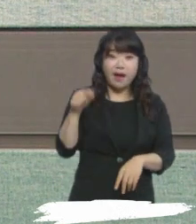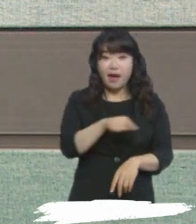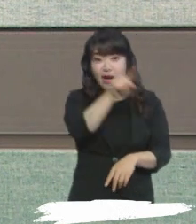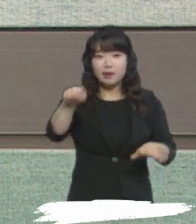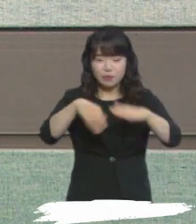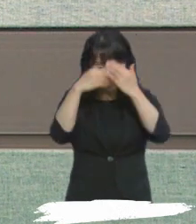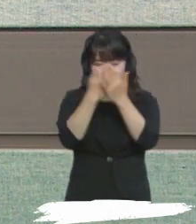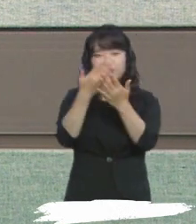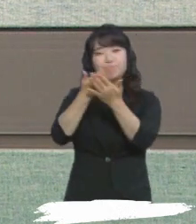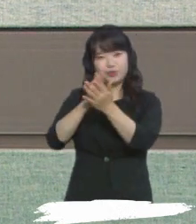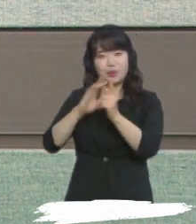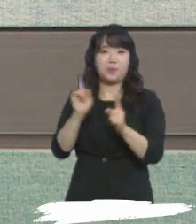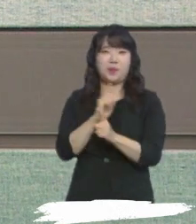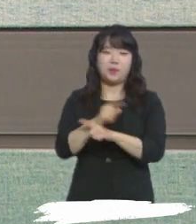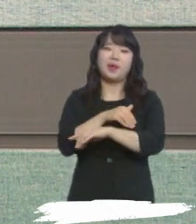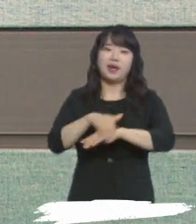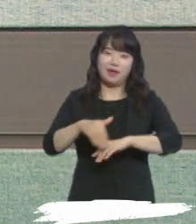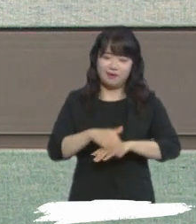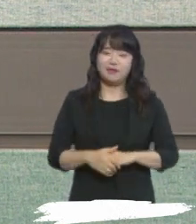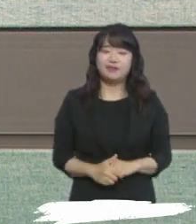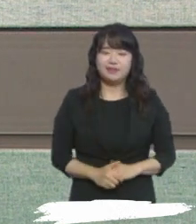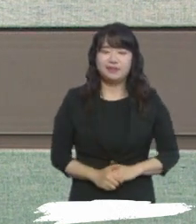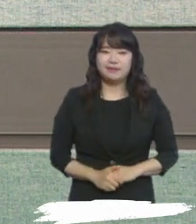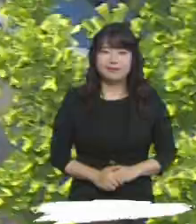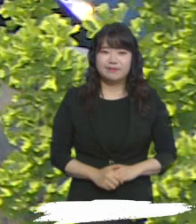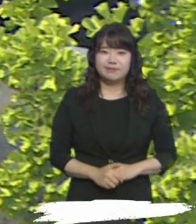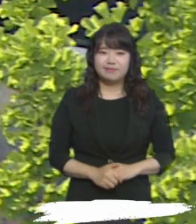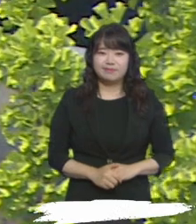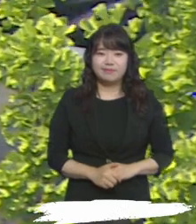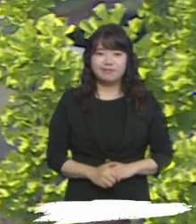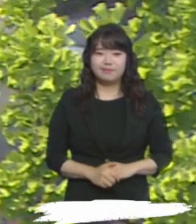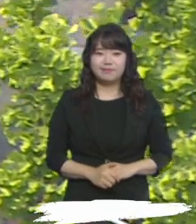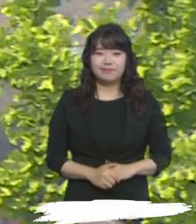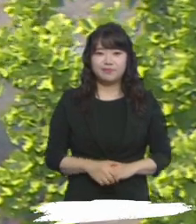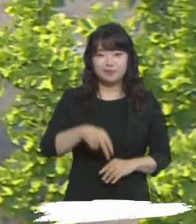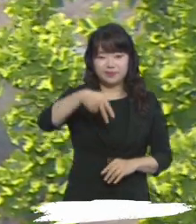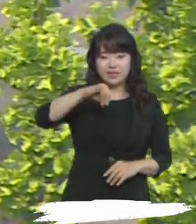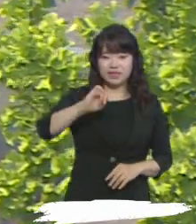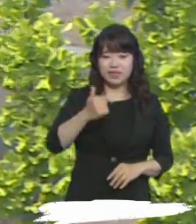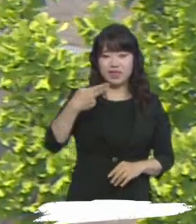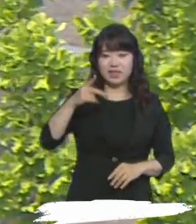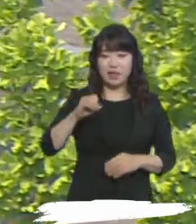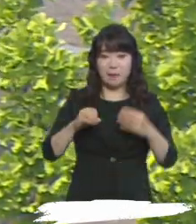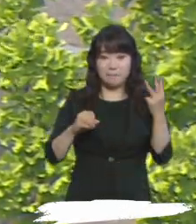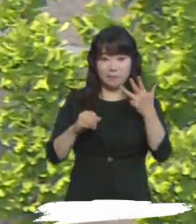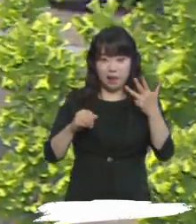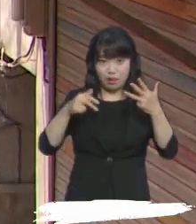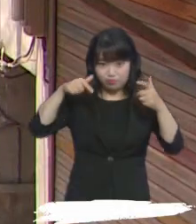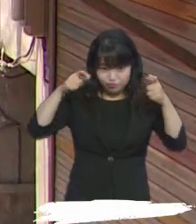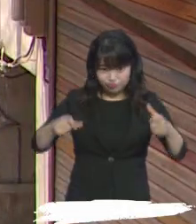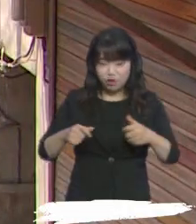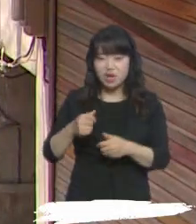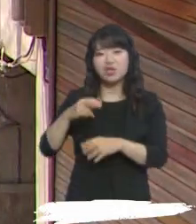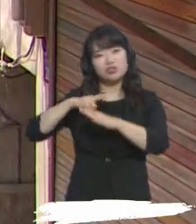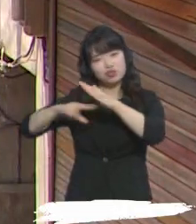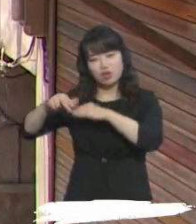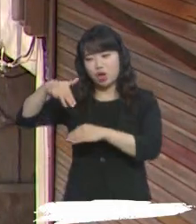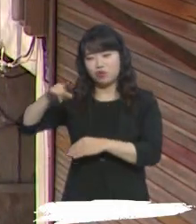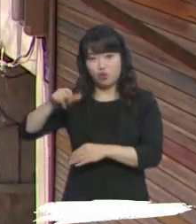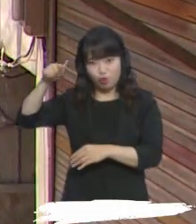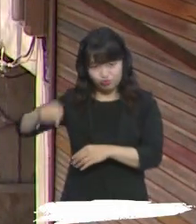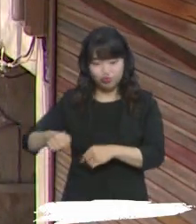불편들이 개선이 되는 효과가 있을 걸로 보입니다. 신당 8구역은 지하철 청구역과 인접해 있으며